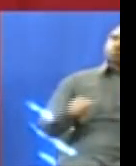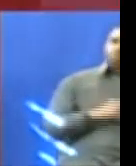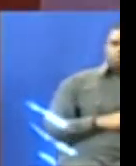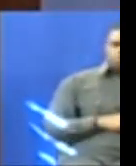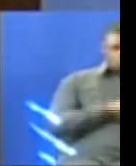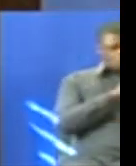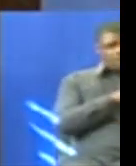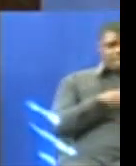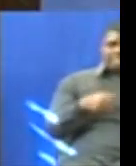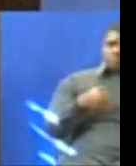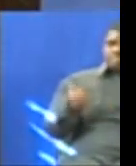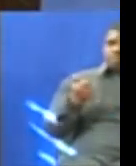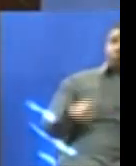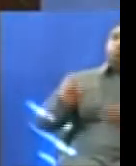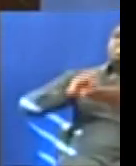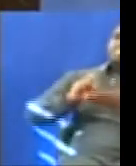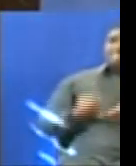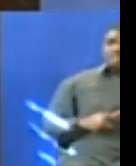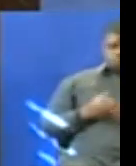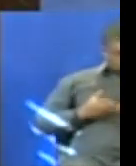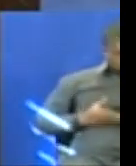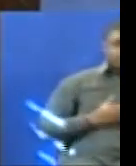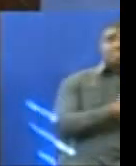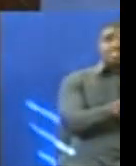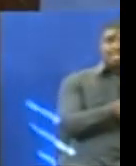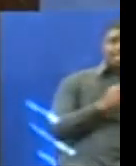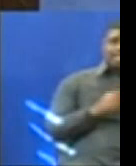Mafia wakajiongeza kupitia